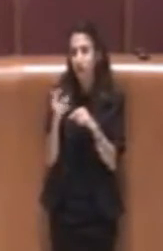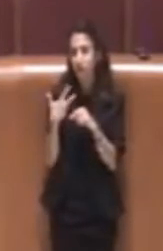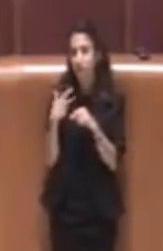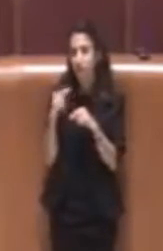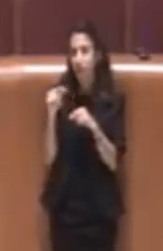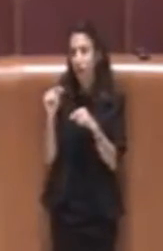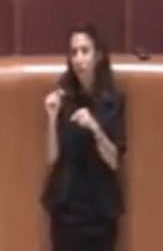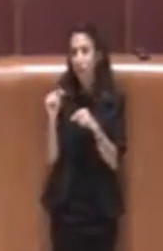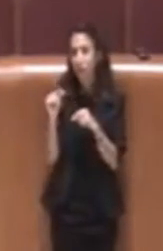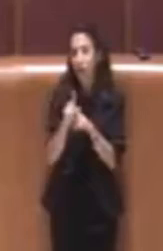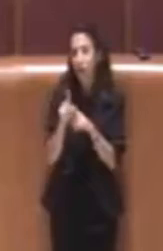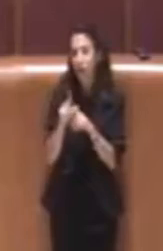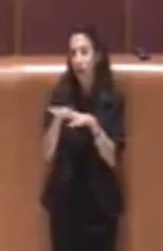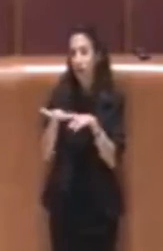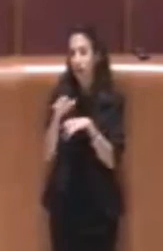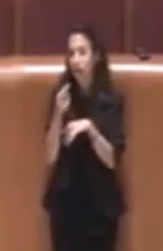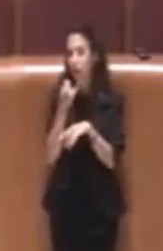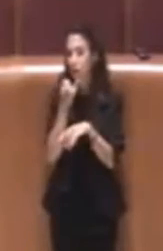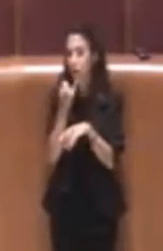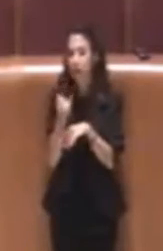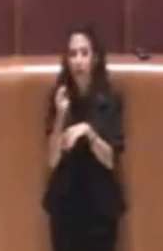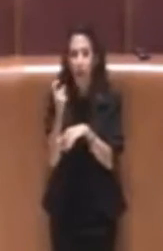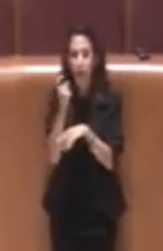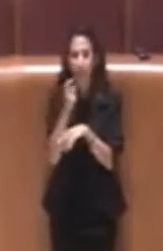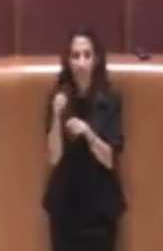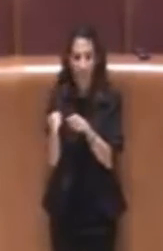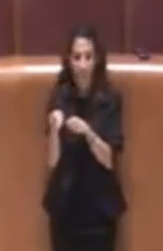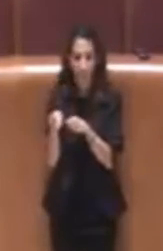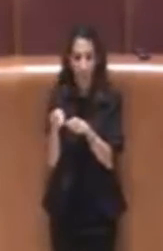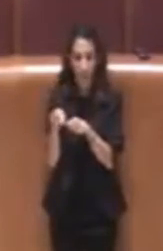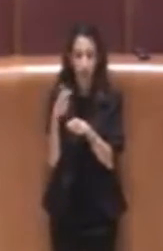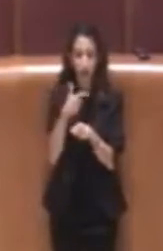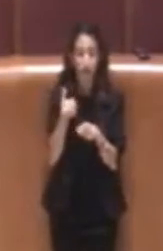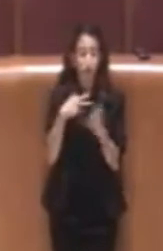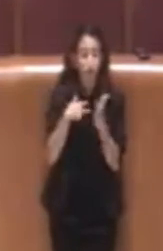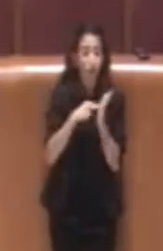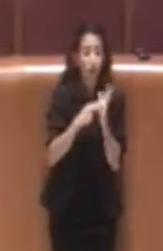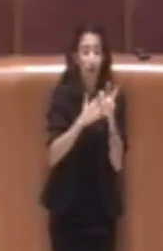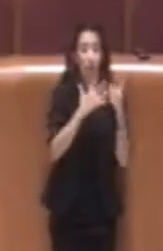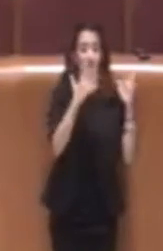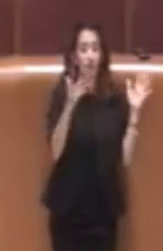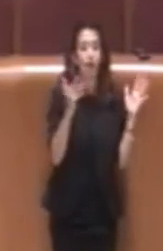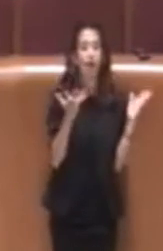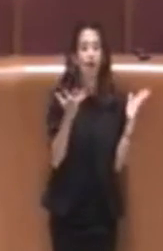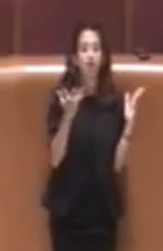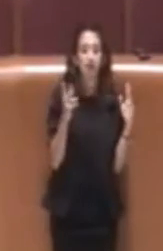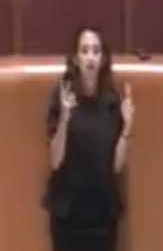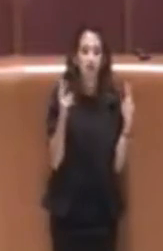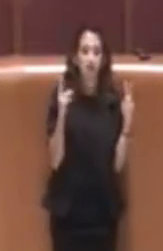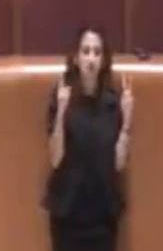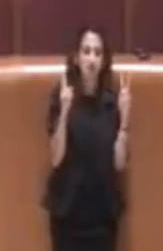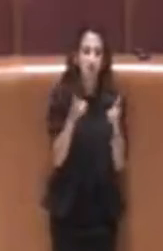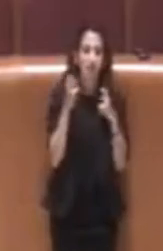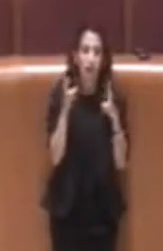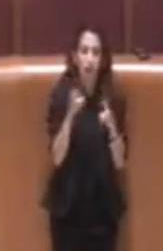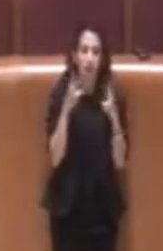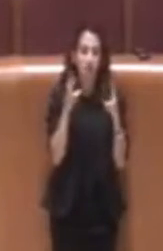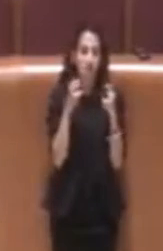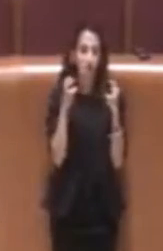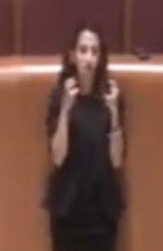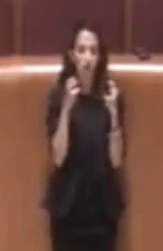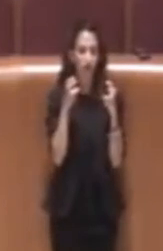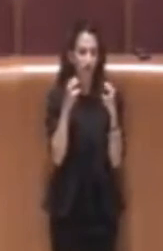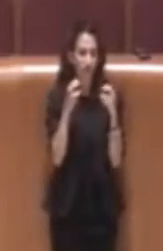difetto di tutto un grande problema che abbiamo, che è quello della speculazione edilizia. Nel